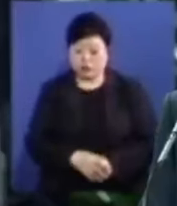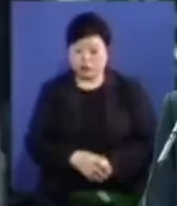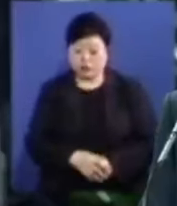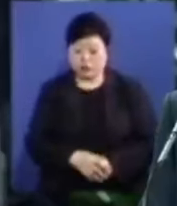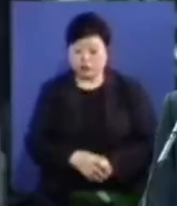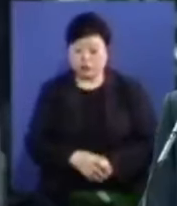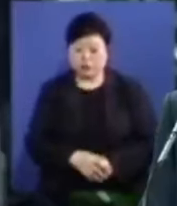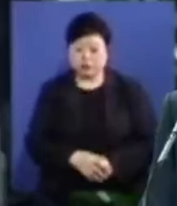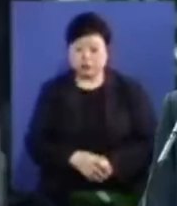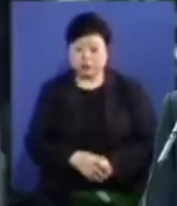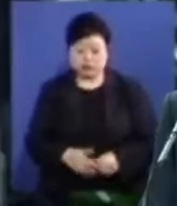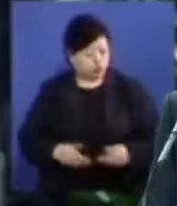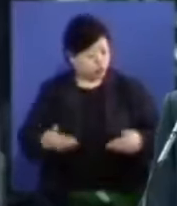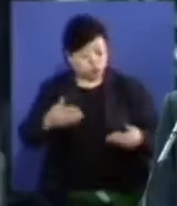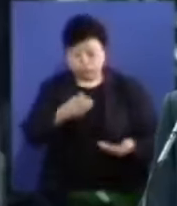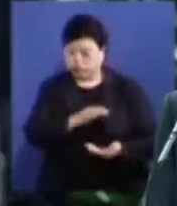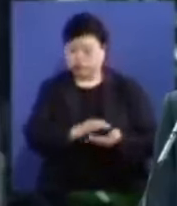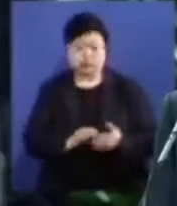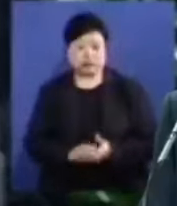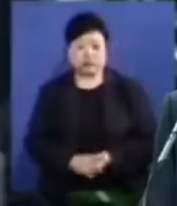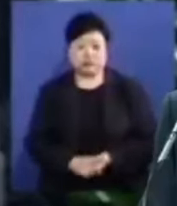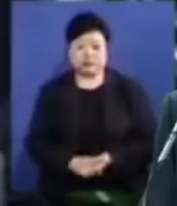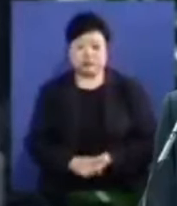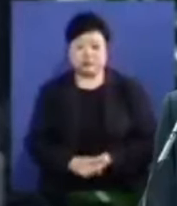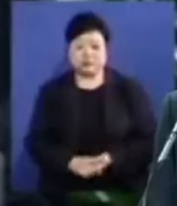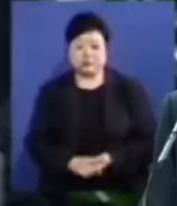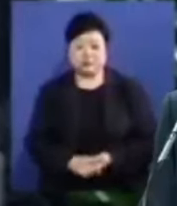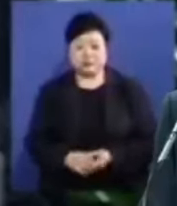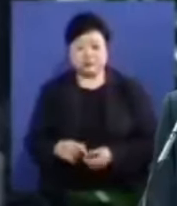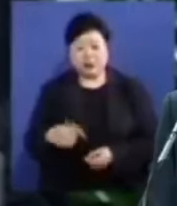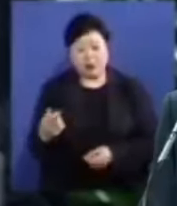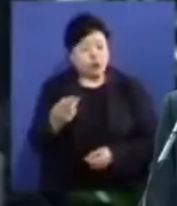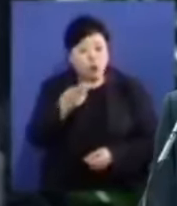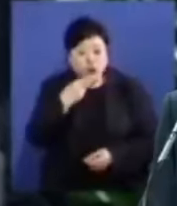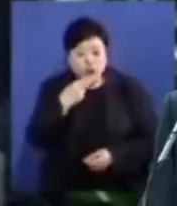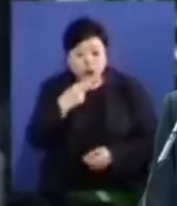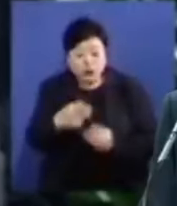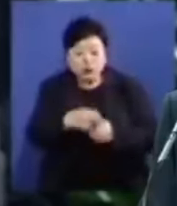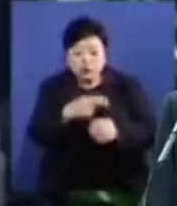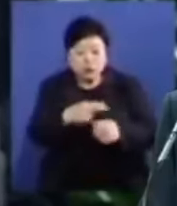아무리 그래도 소용이 없어요. 안 아프니까.